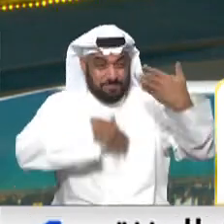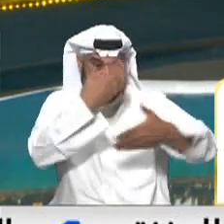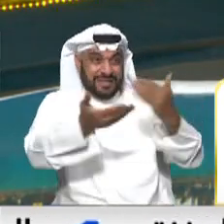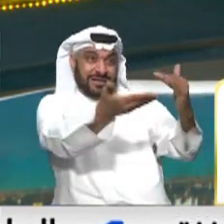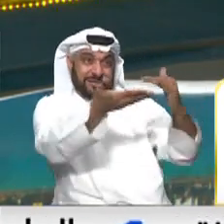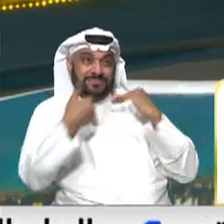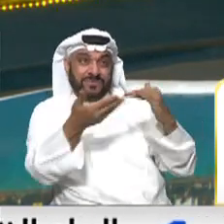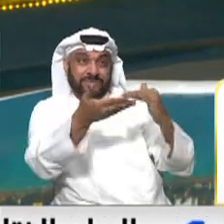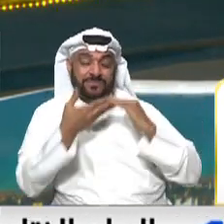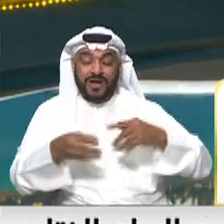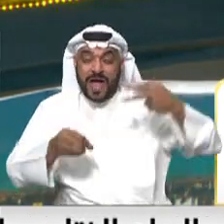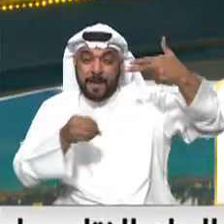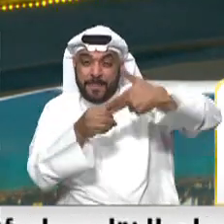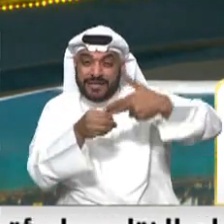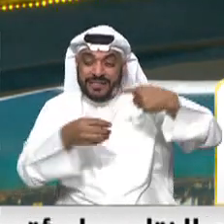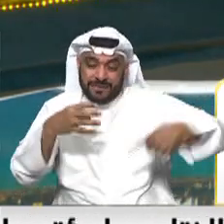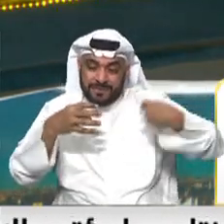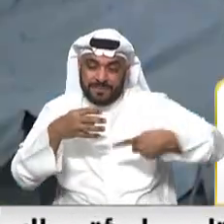كارثة إنسانية.